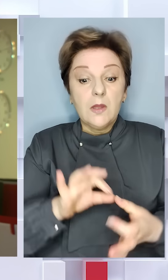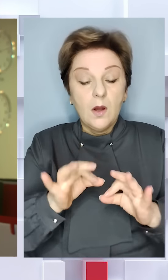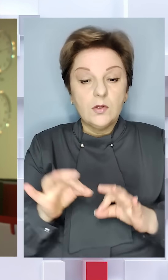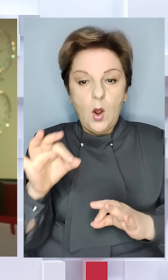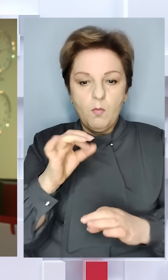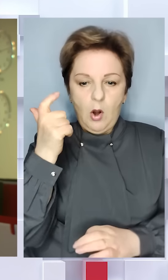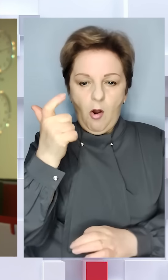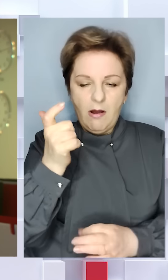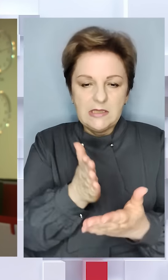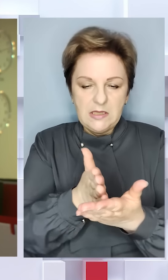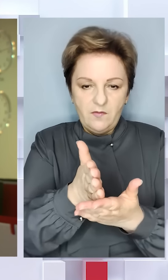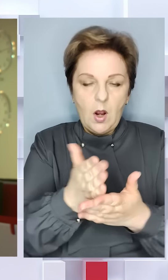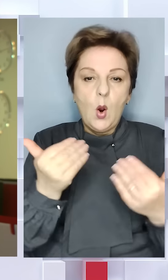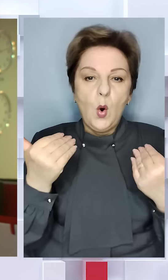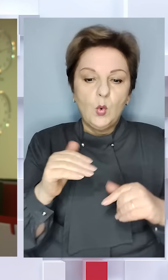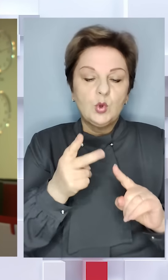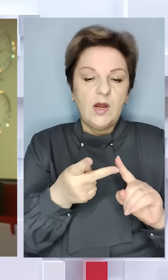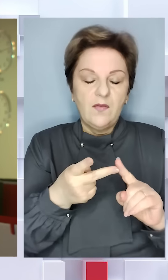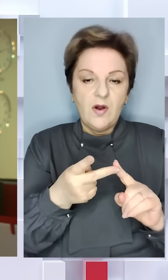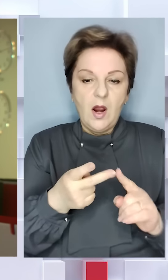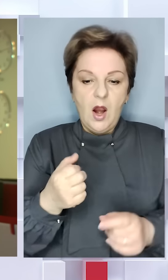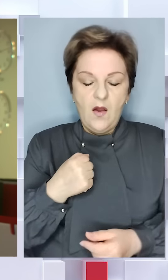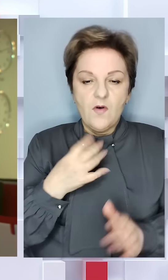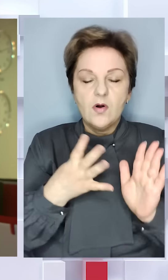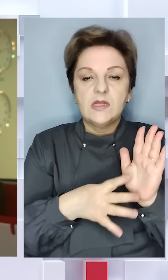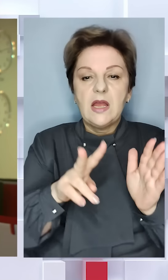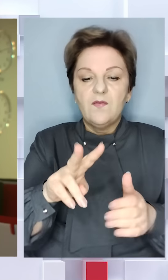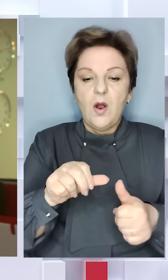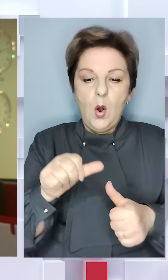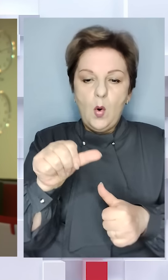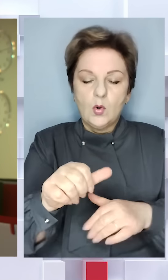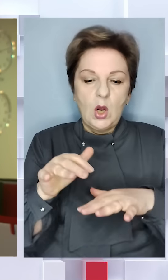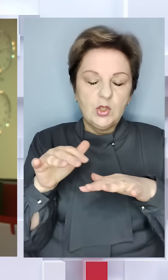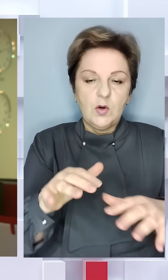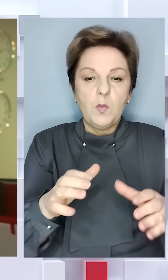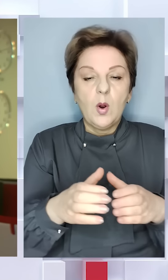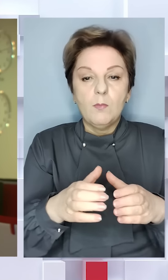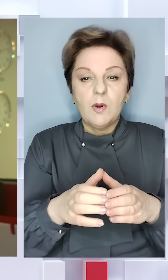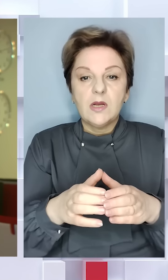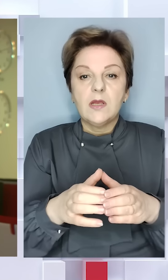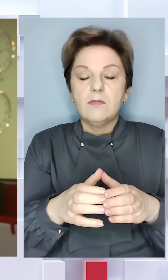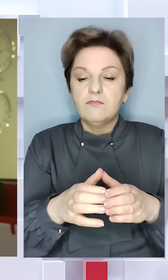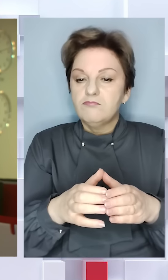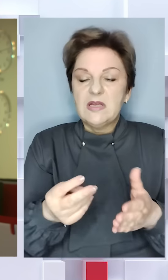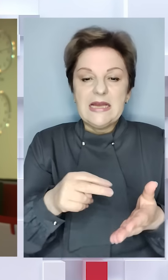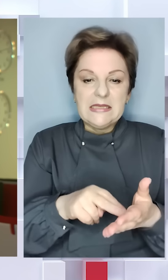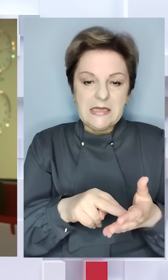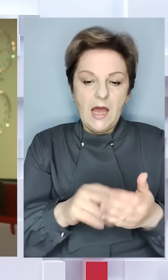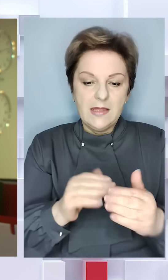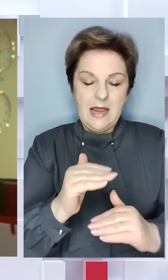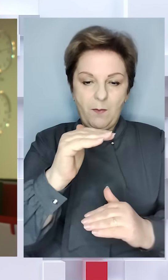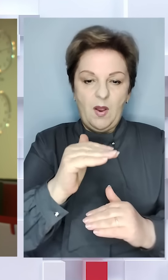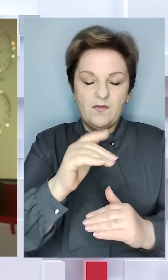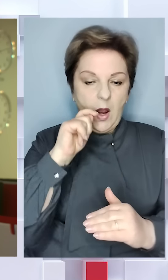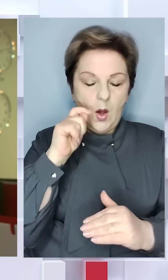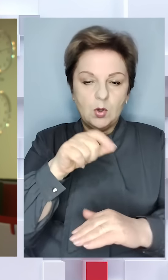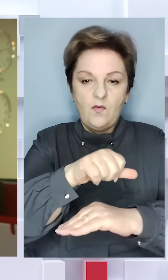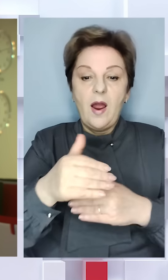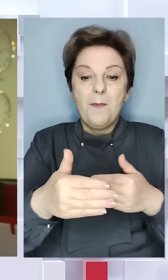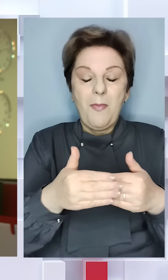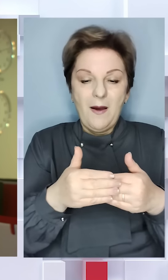Детальніше про харківський напрямок. Уже вдруге воїни 92-ї окремої штурмової бригади стали на північному українському кордоні